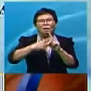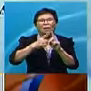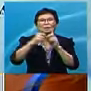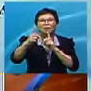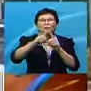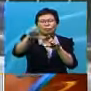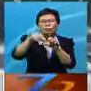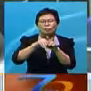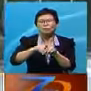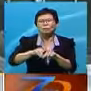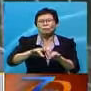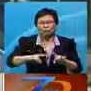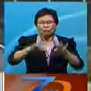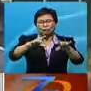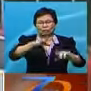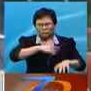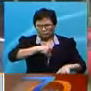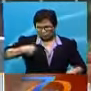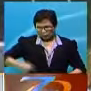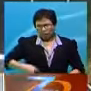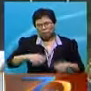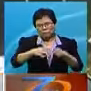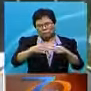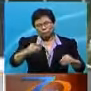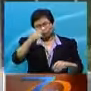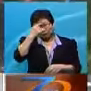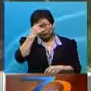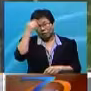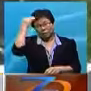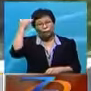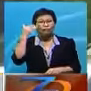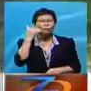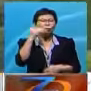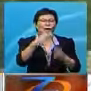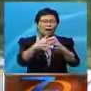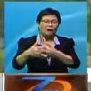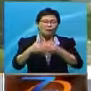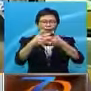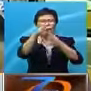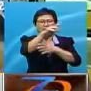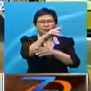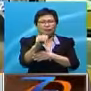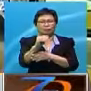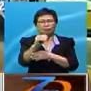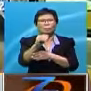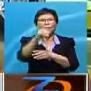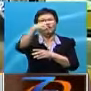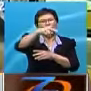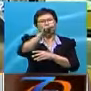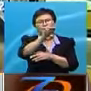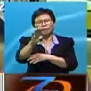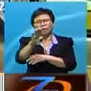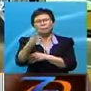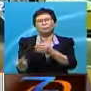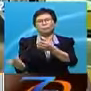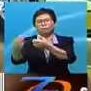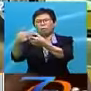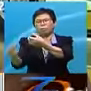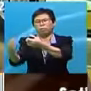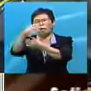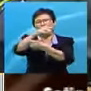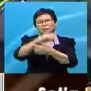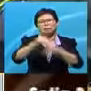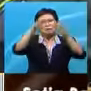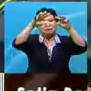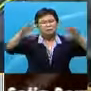Australia, China, Jepun, India, Korea, Amerika Syarikat dan juga Pertubuhan Bangsa Bersatu PBB selain